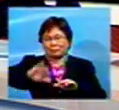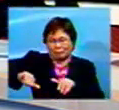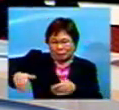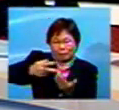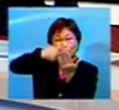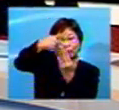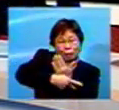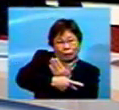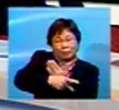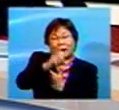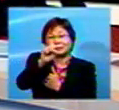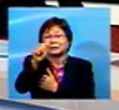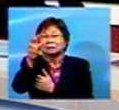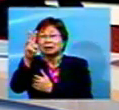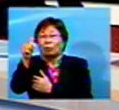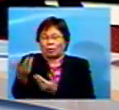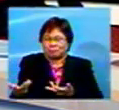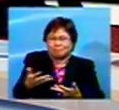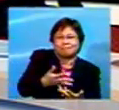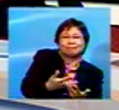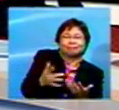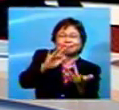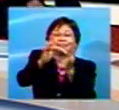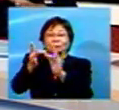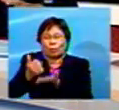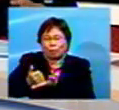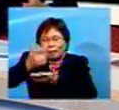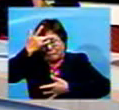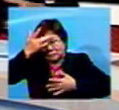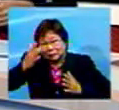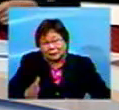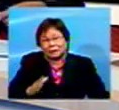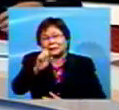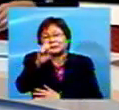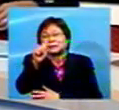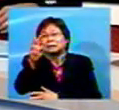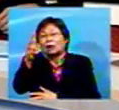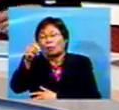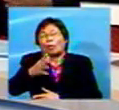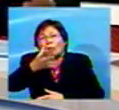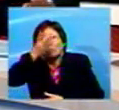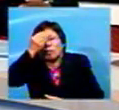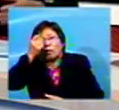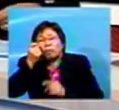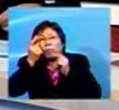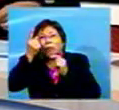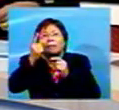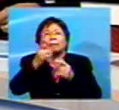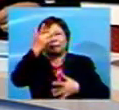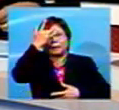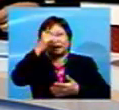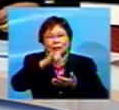epilepsi animasi interaktif untuk membantu pesakit sawan yang memahami bagi memahami penyakit yang dihadapi. Dan menariknya, kaedah